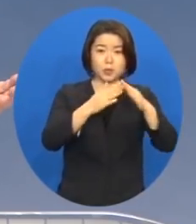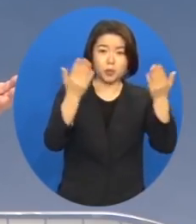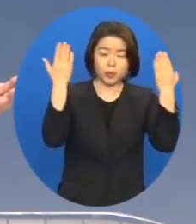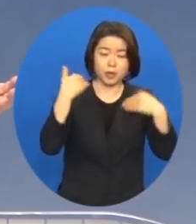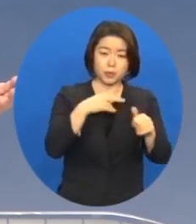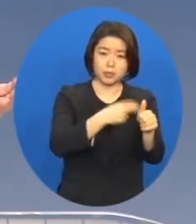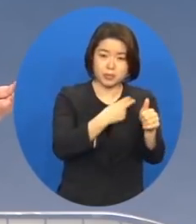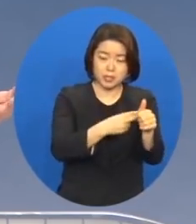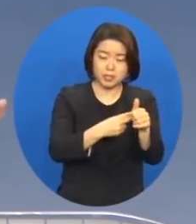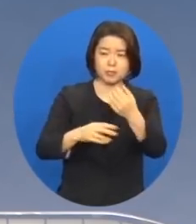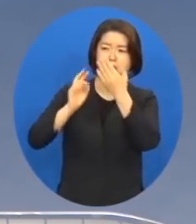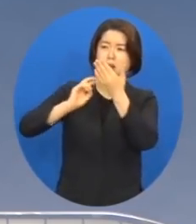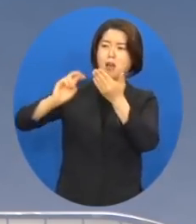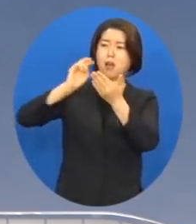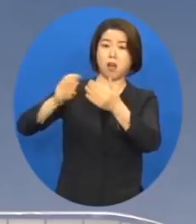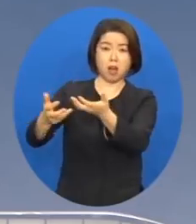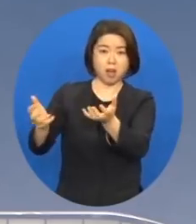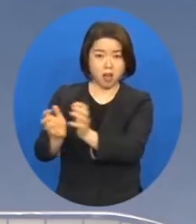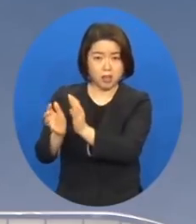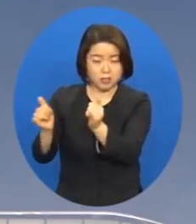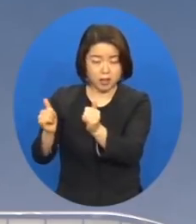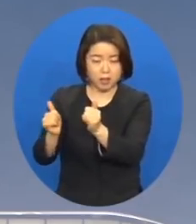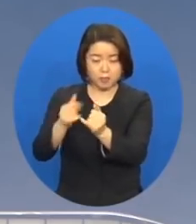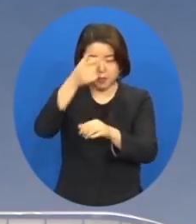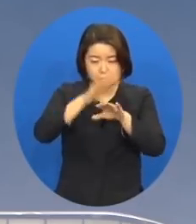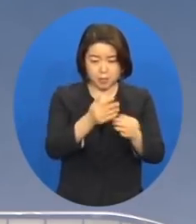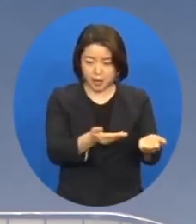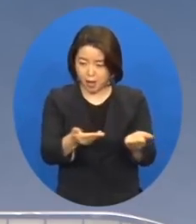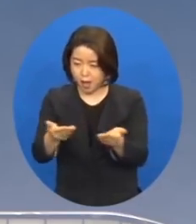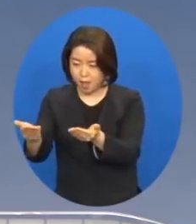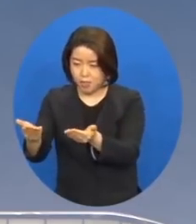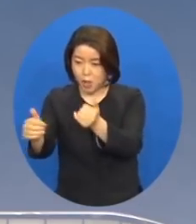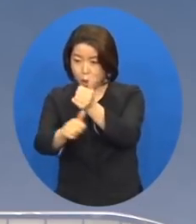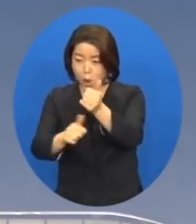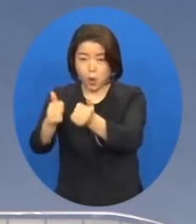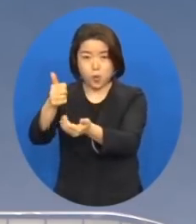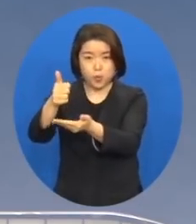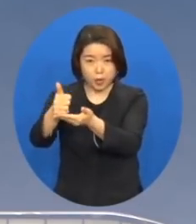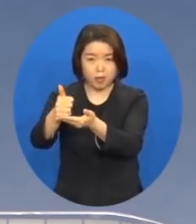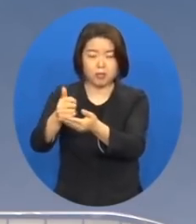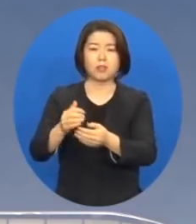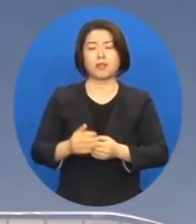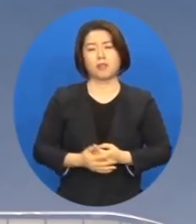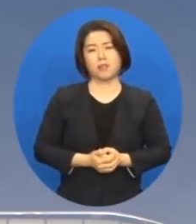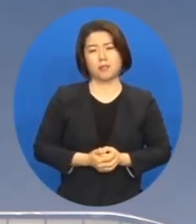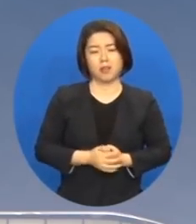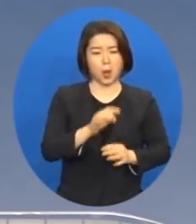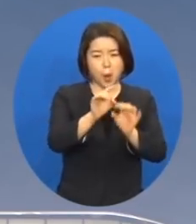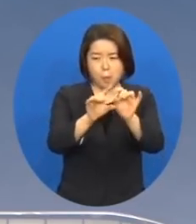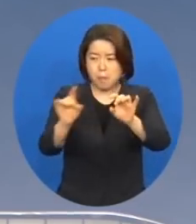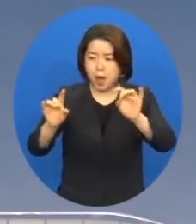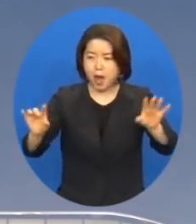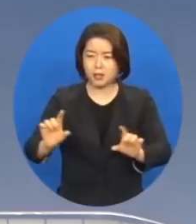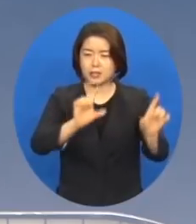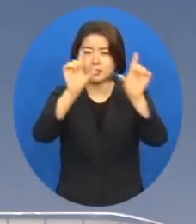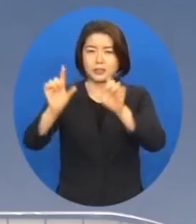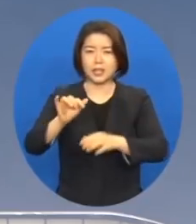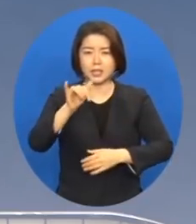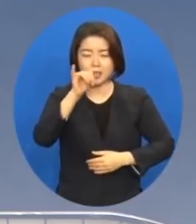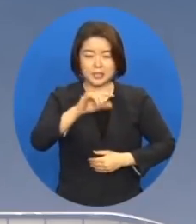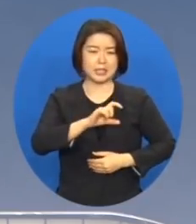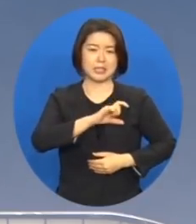대원, 예배 안내위원, 다 정말 살아있다는 이름을